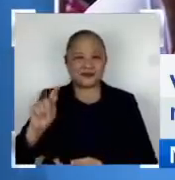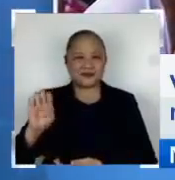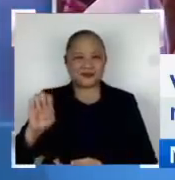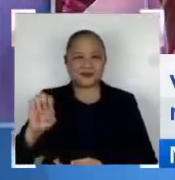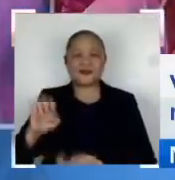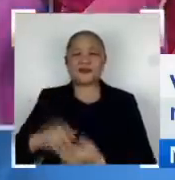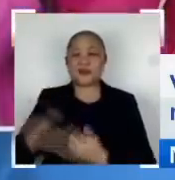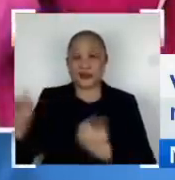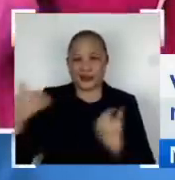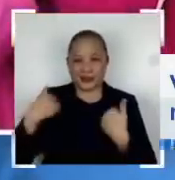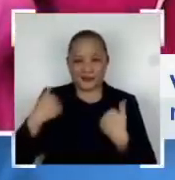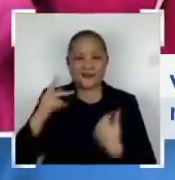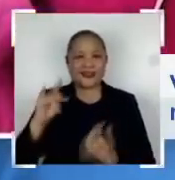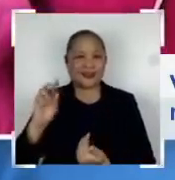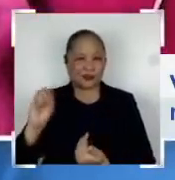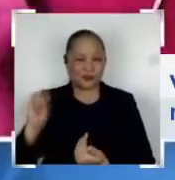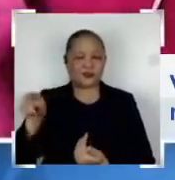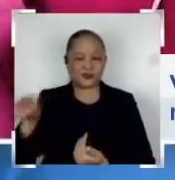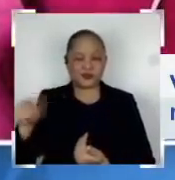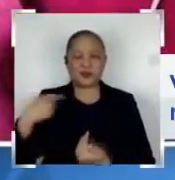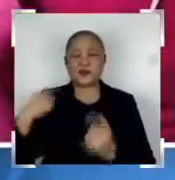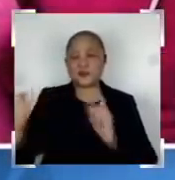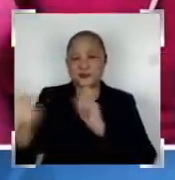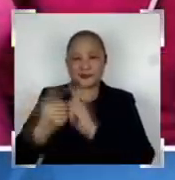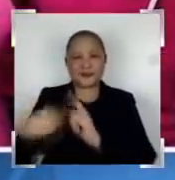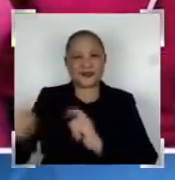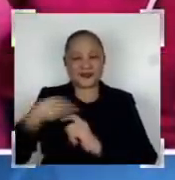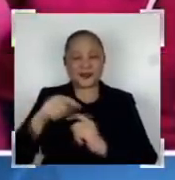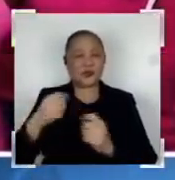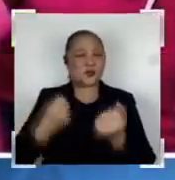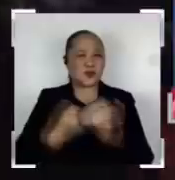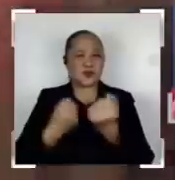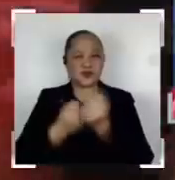Kiko Pangilinan na sinalubong din ang kanilang mga taga-suporta.